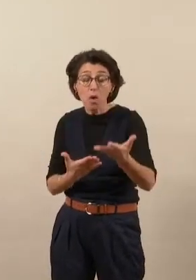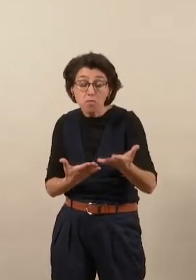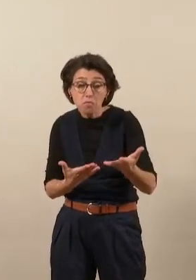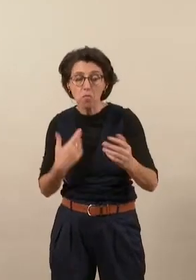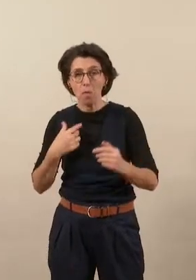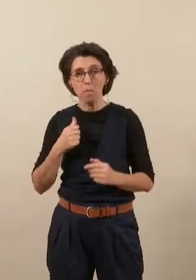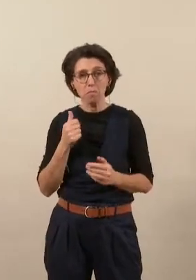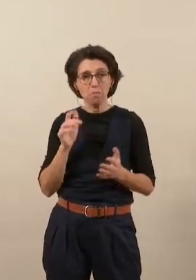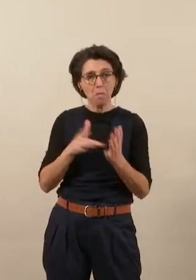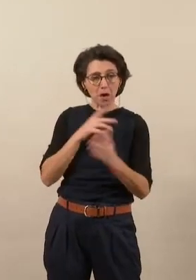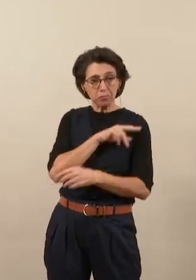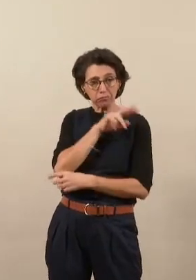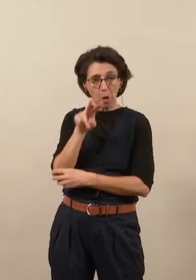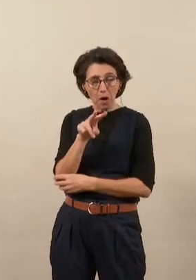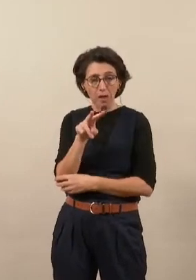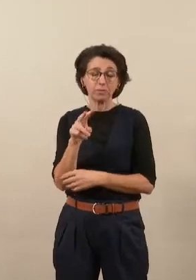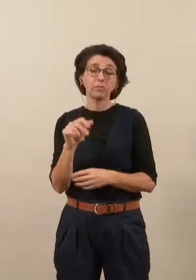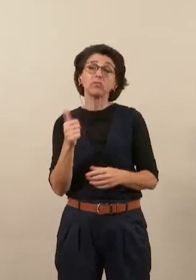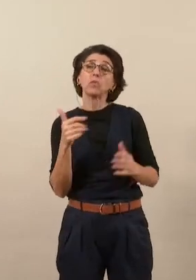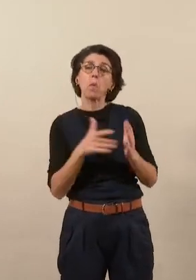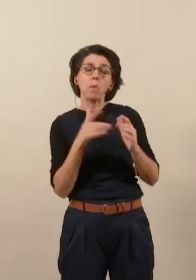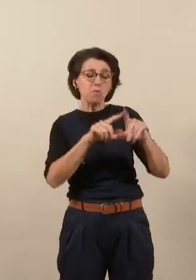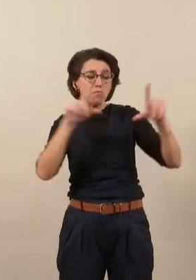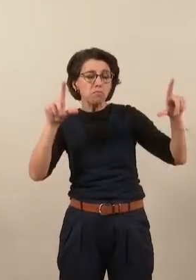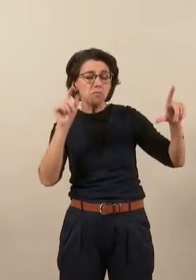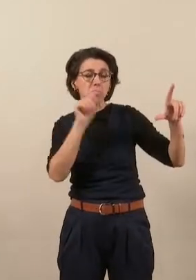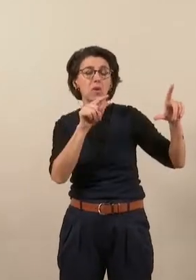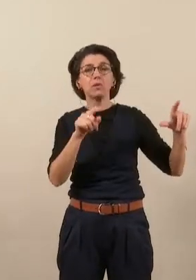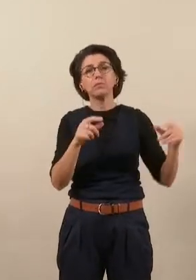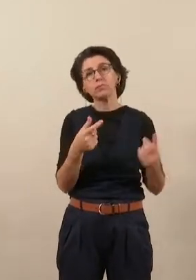première page, j'y ai trouvé en gras, entre autres,